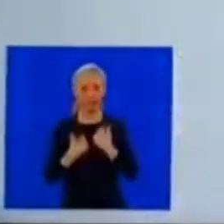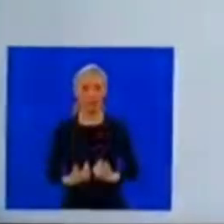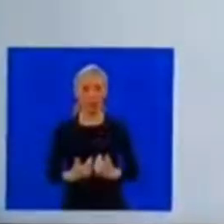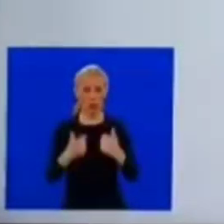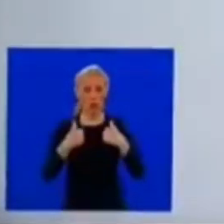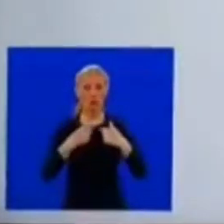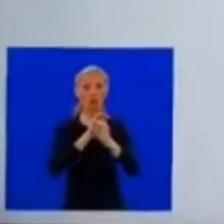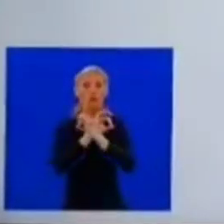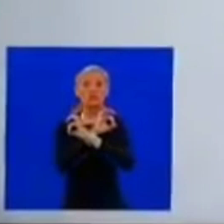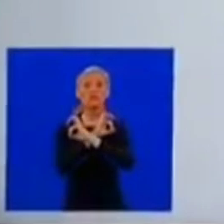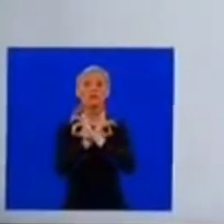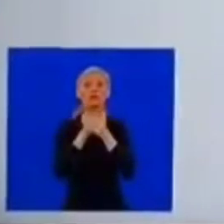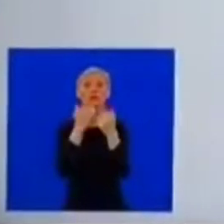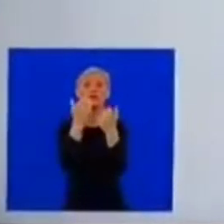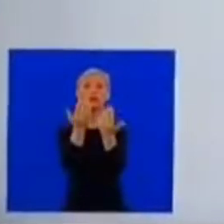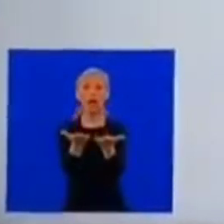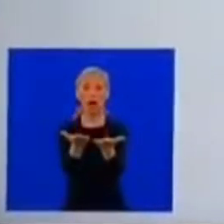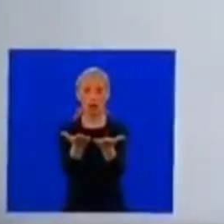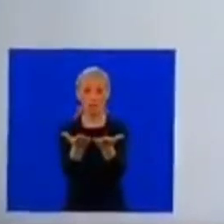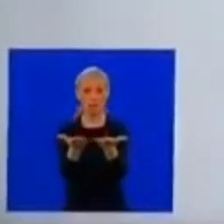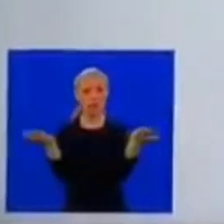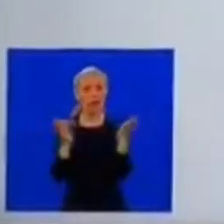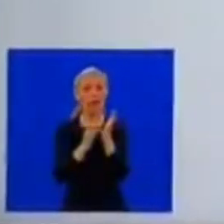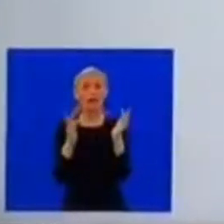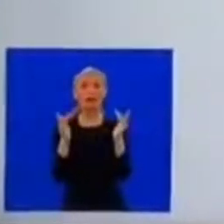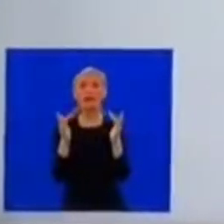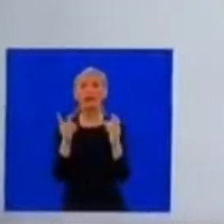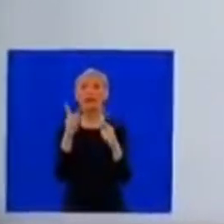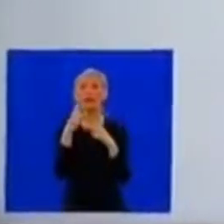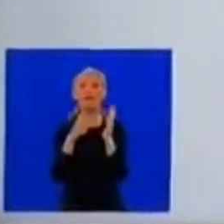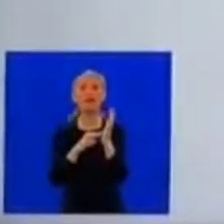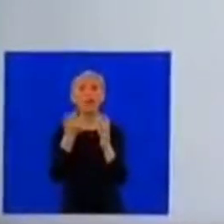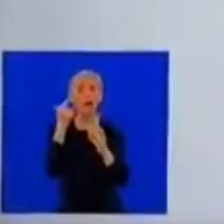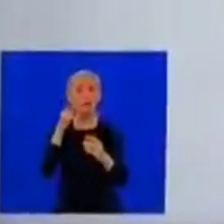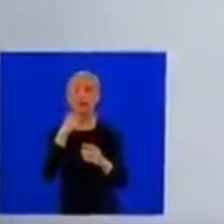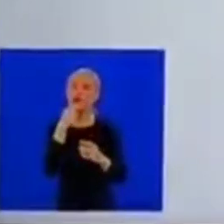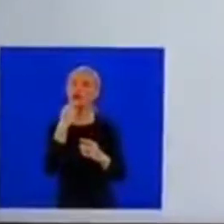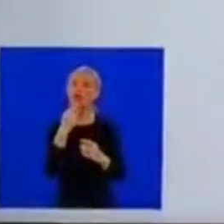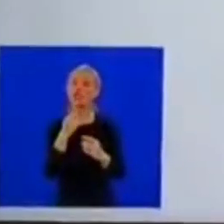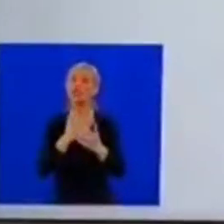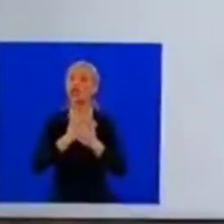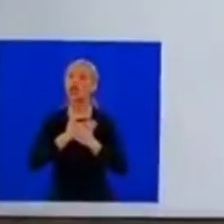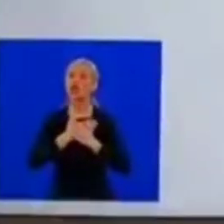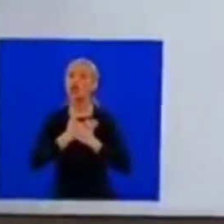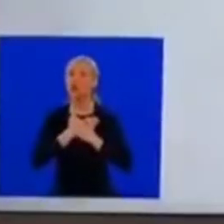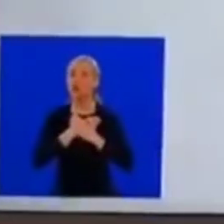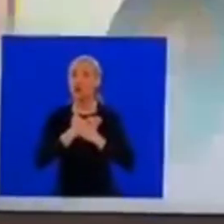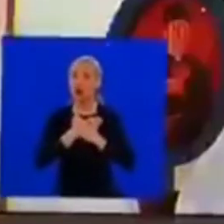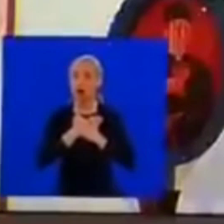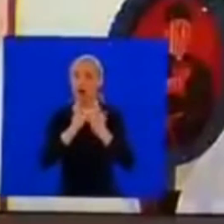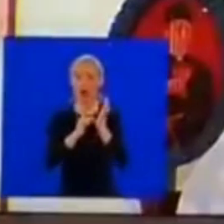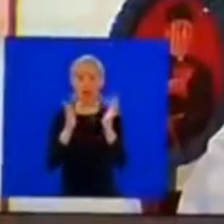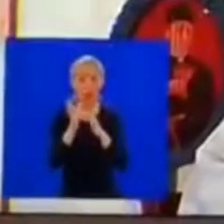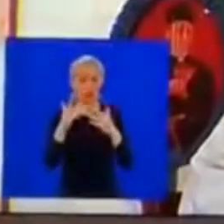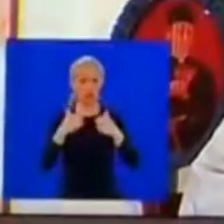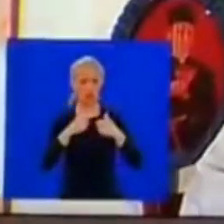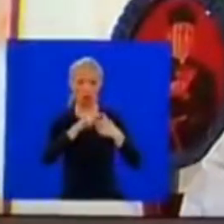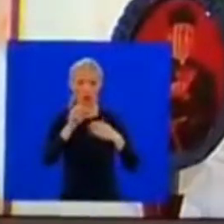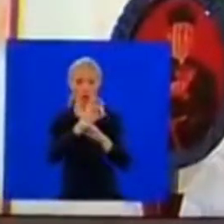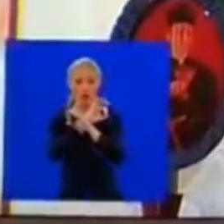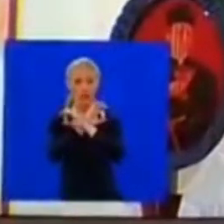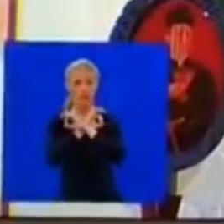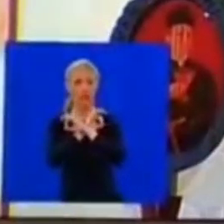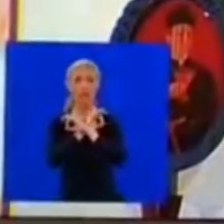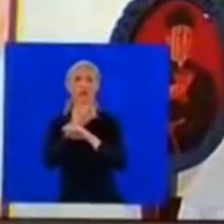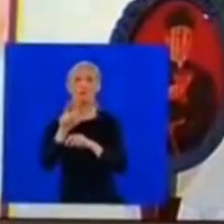smrt. I kad Ivan apostol govori da je ljubio Isus svoje, ljubeći i do smrti, zapravo može se